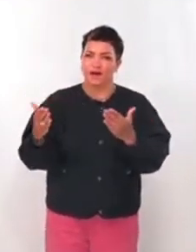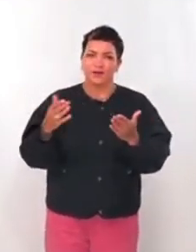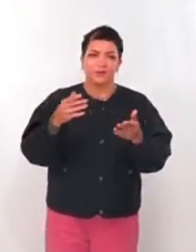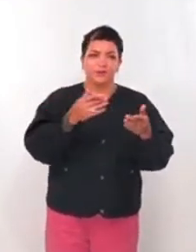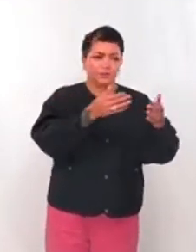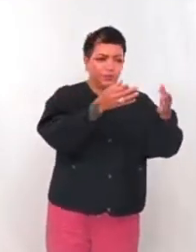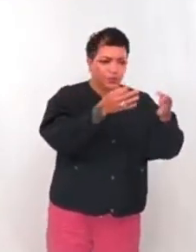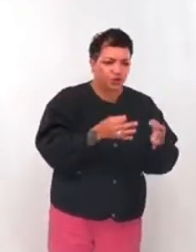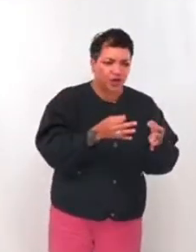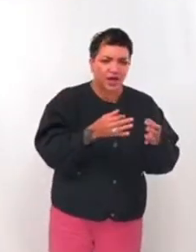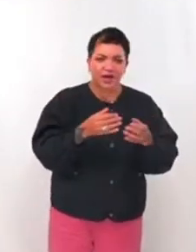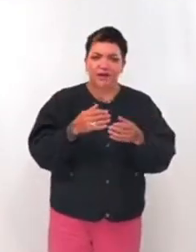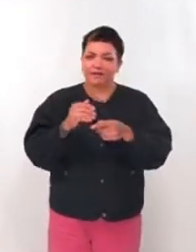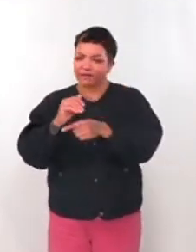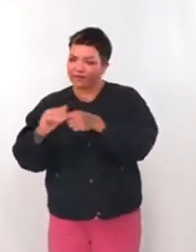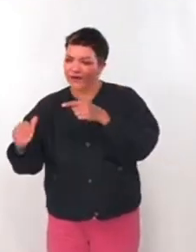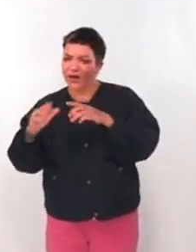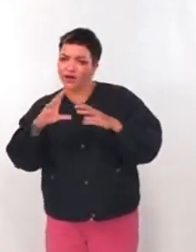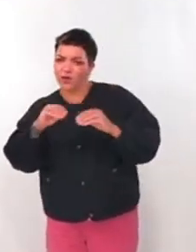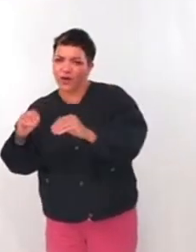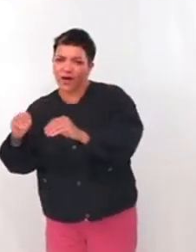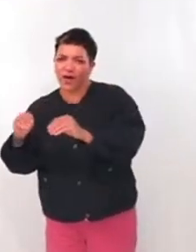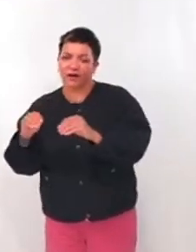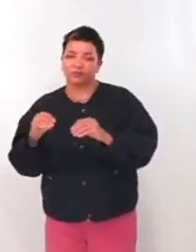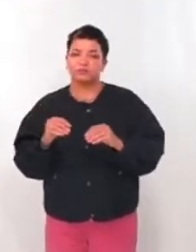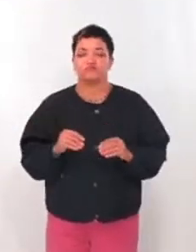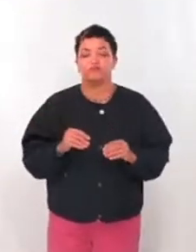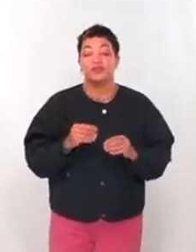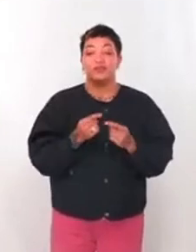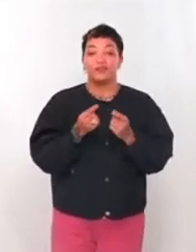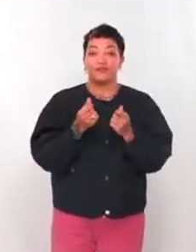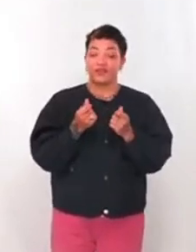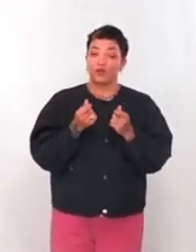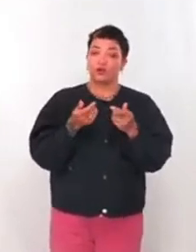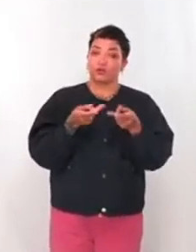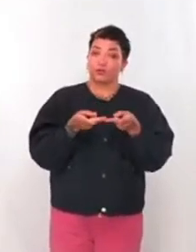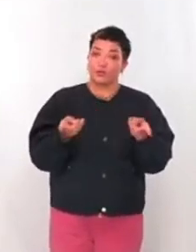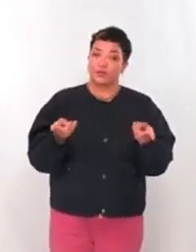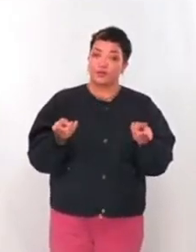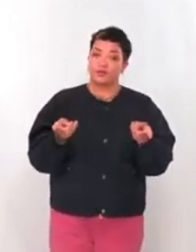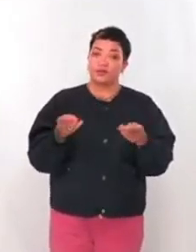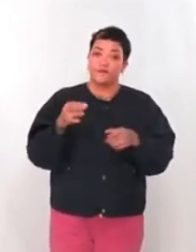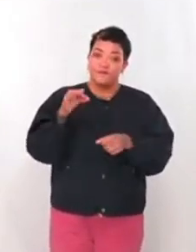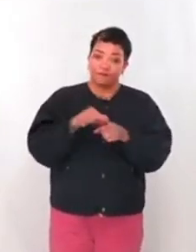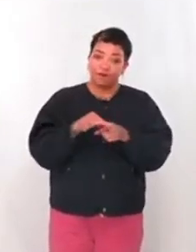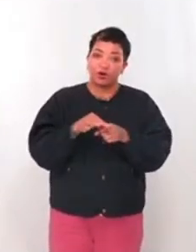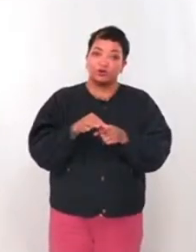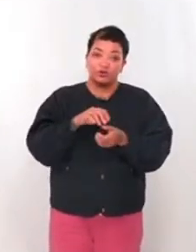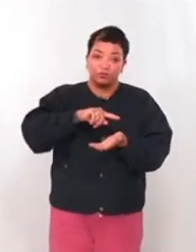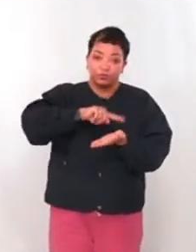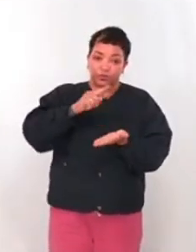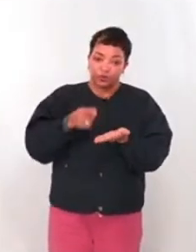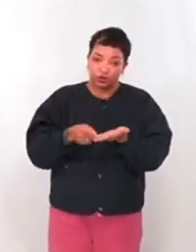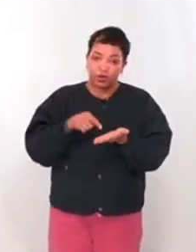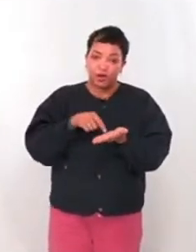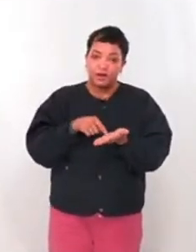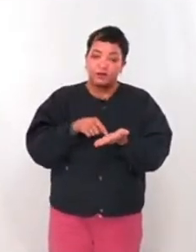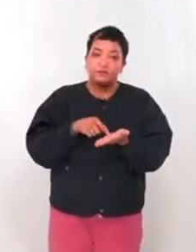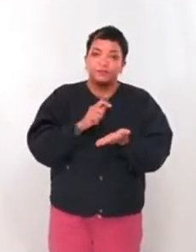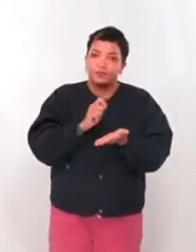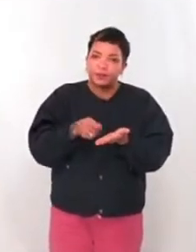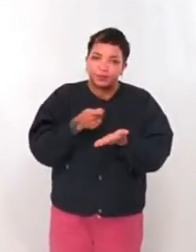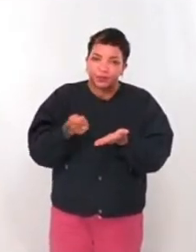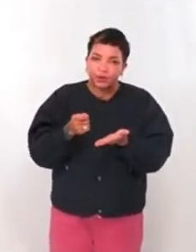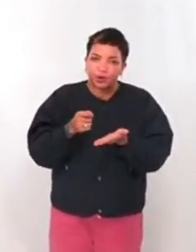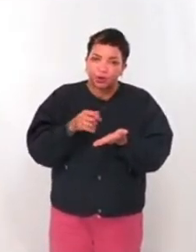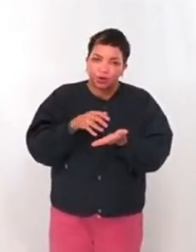éléments réalisés. En finances publiques, on vote un budget qui est forcément supérieur